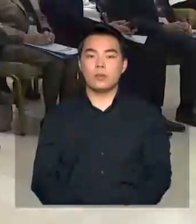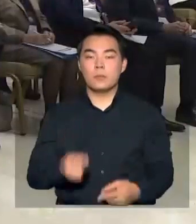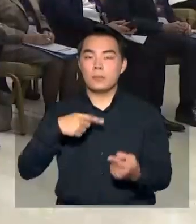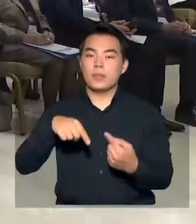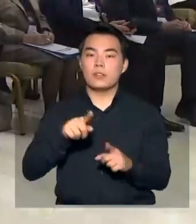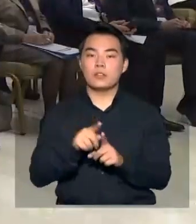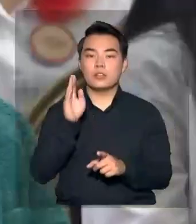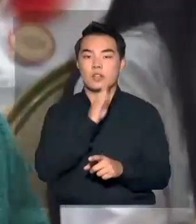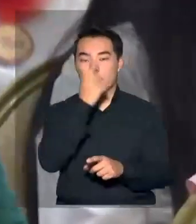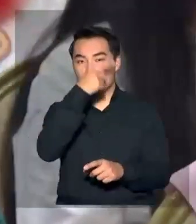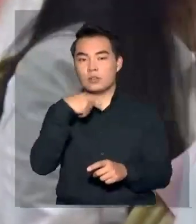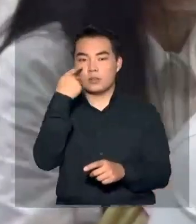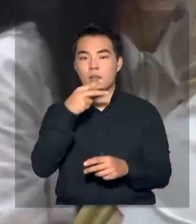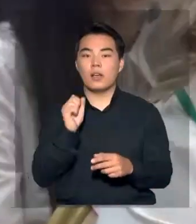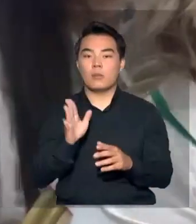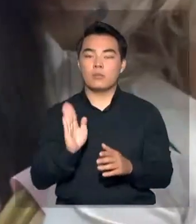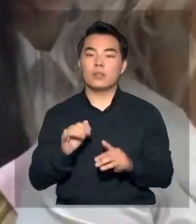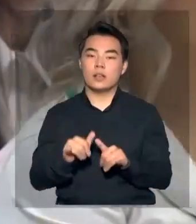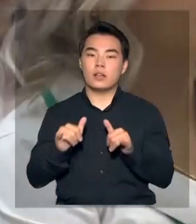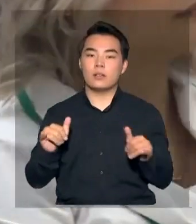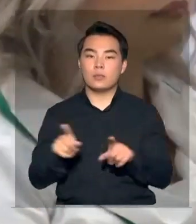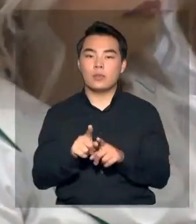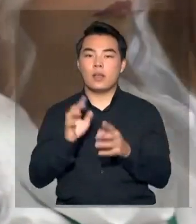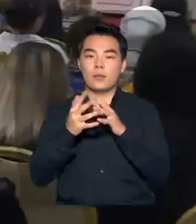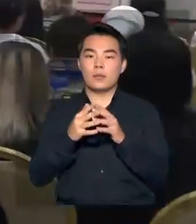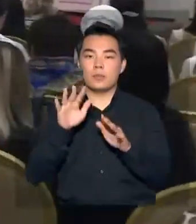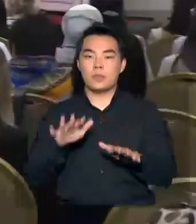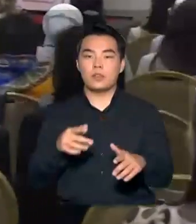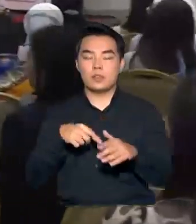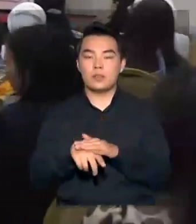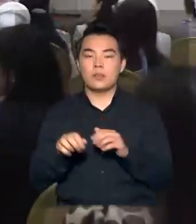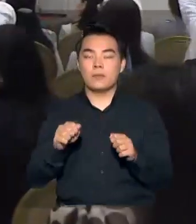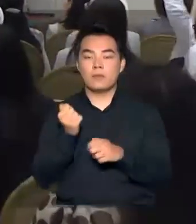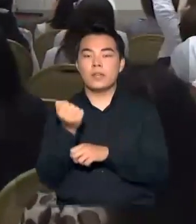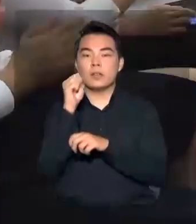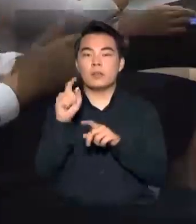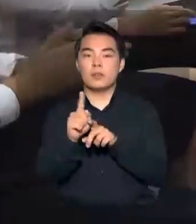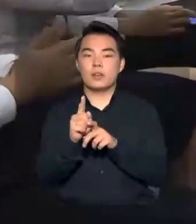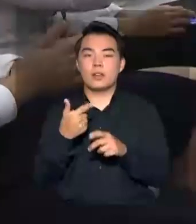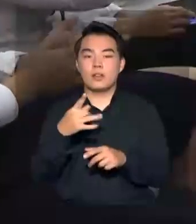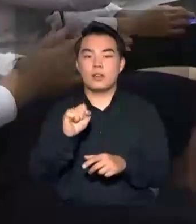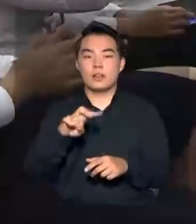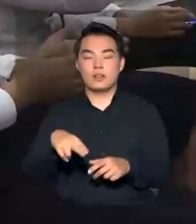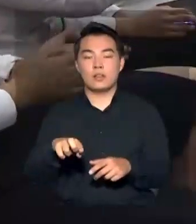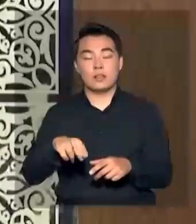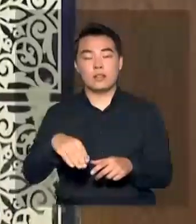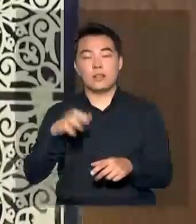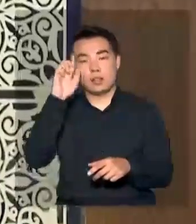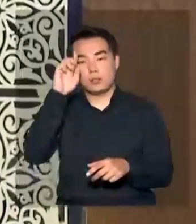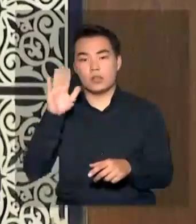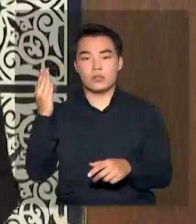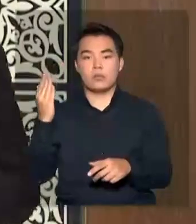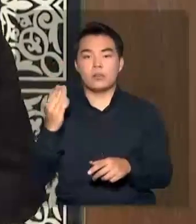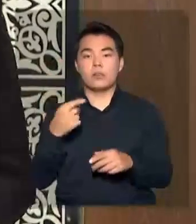Бизнес с женским лицом. Как развивают свое дело сельские жительницы, выигравшие безвозмездные гранты от государства?